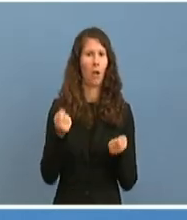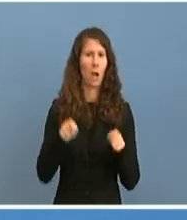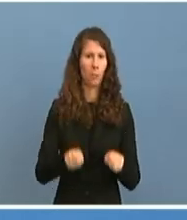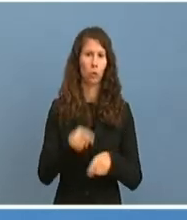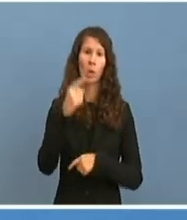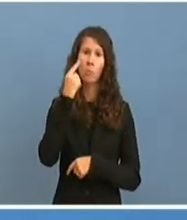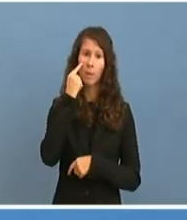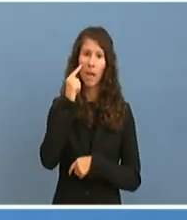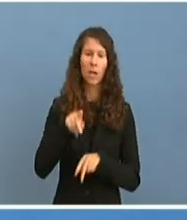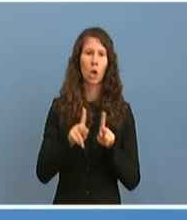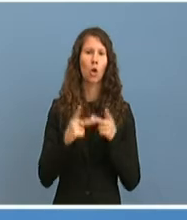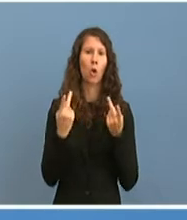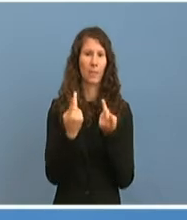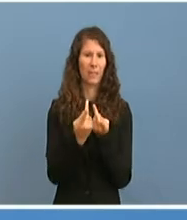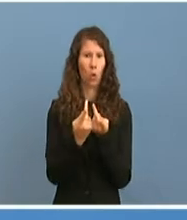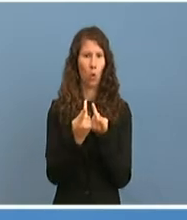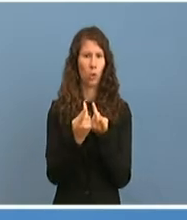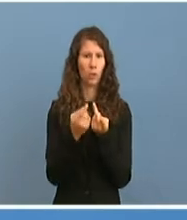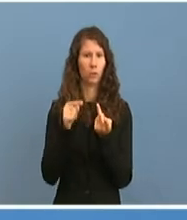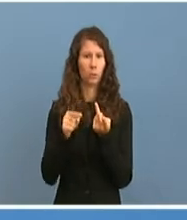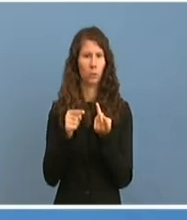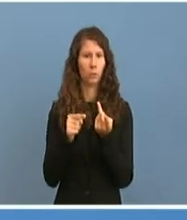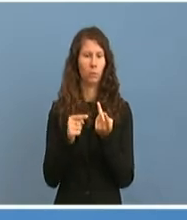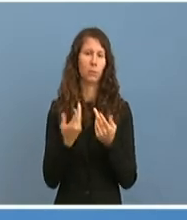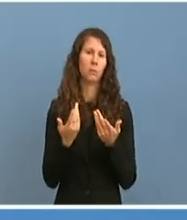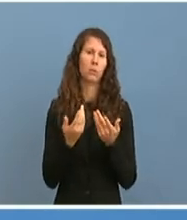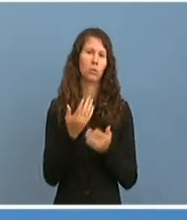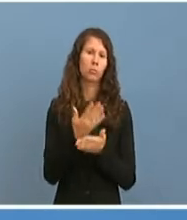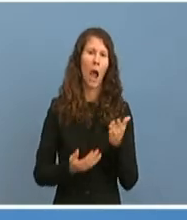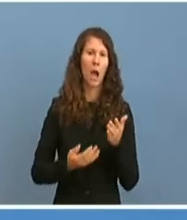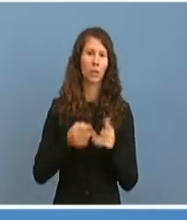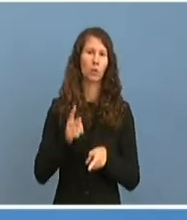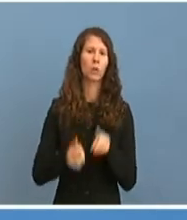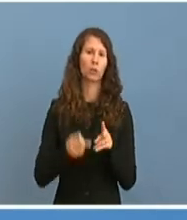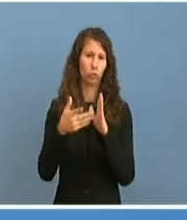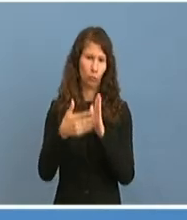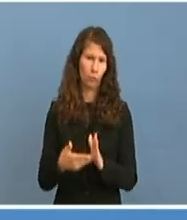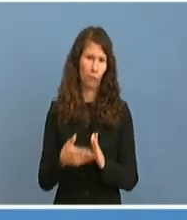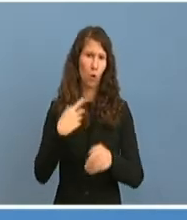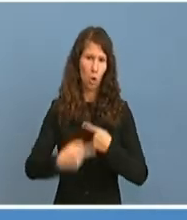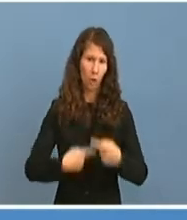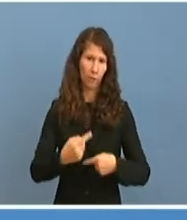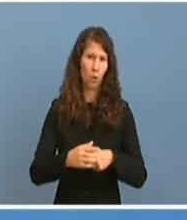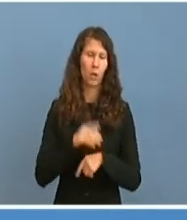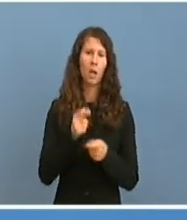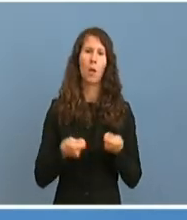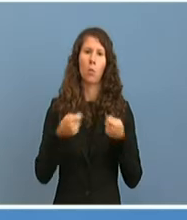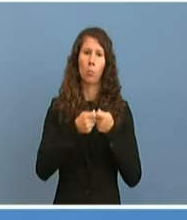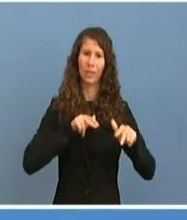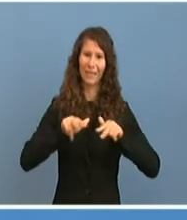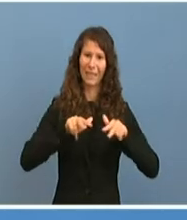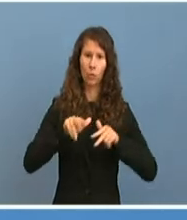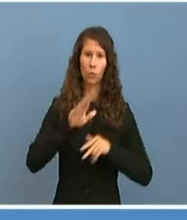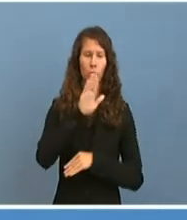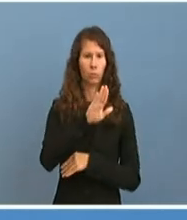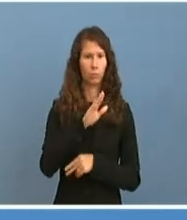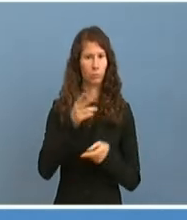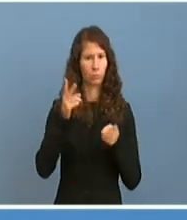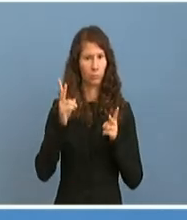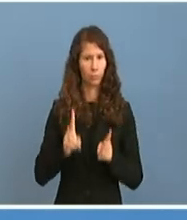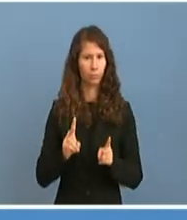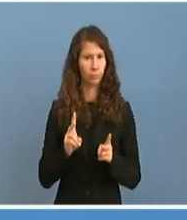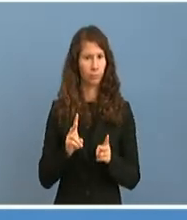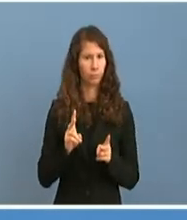derzeit in der Kommission in einer sprachjuristischen Prüfung. Und die offizielle Positionierung der Bundesregierung wird erst dann tatsächlich